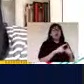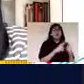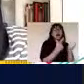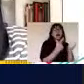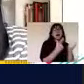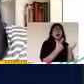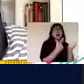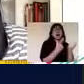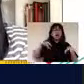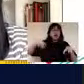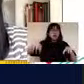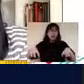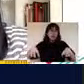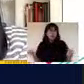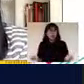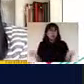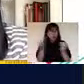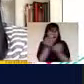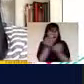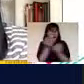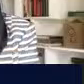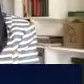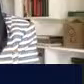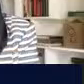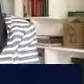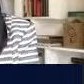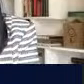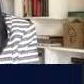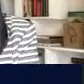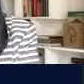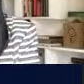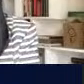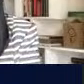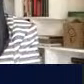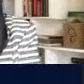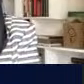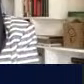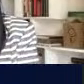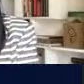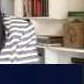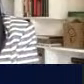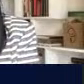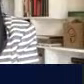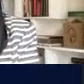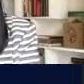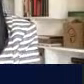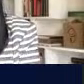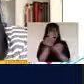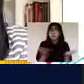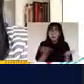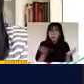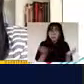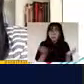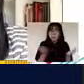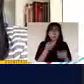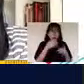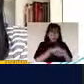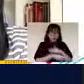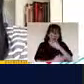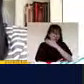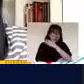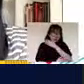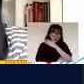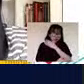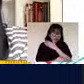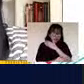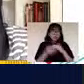lama data disimpan, tadi sudah kami sampaikan, disimpan datanya ada di mana, gitu. Apakah harus di dalam negeri, ataukah boleh di